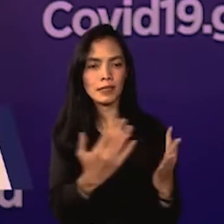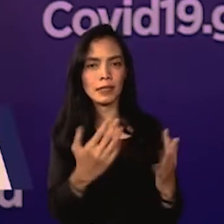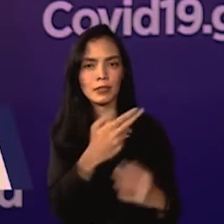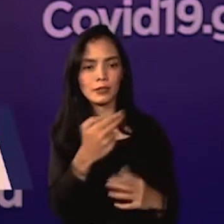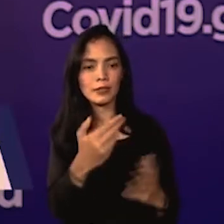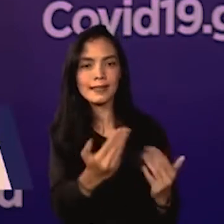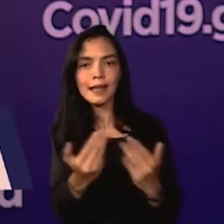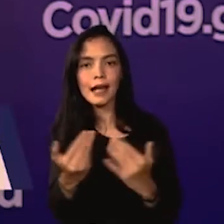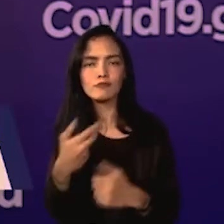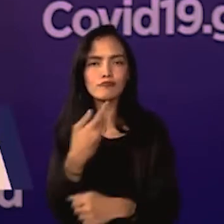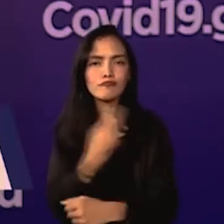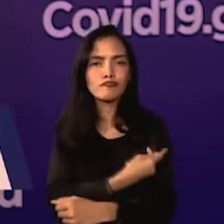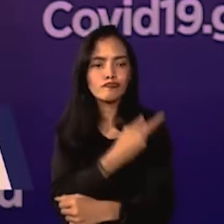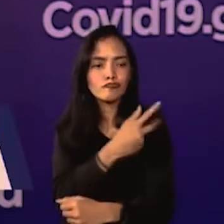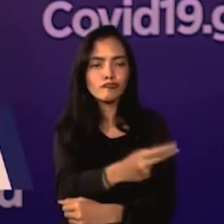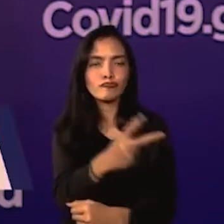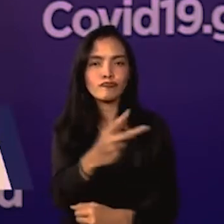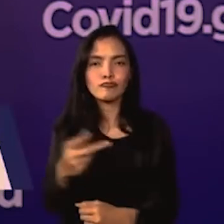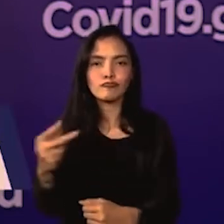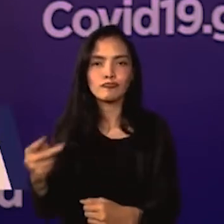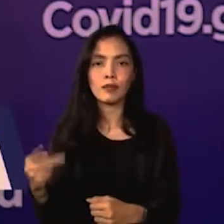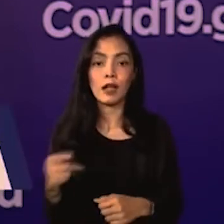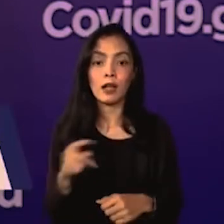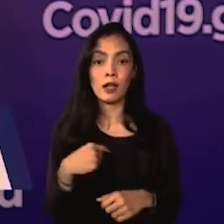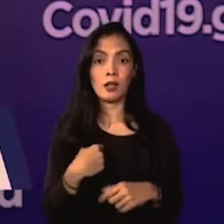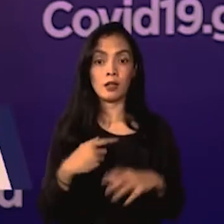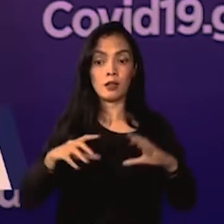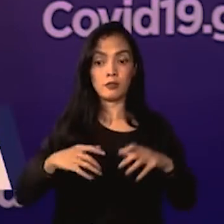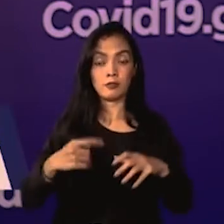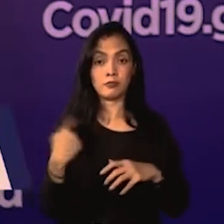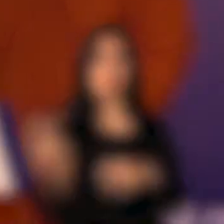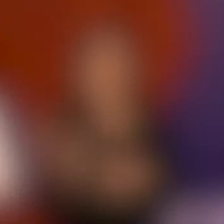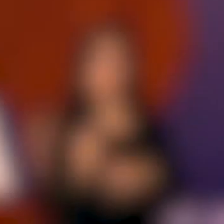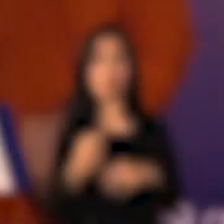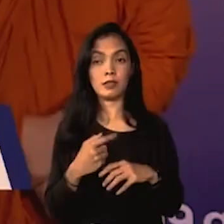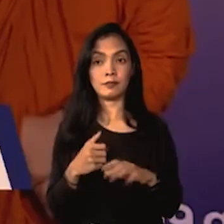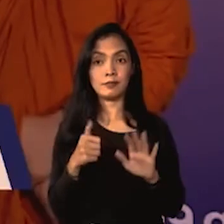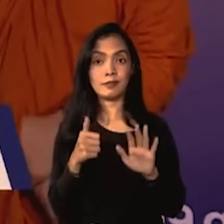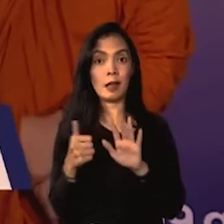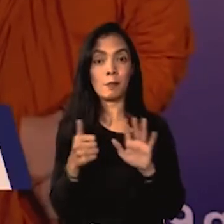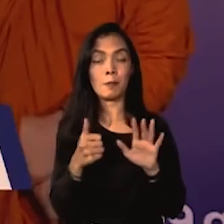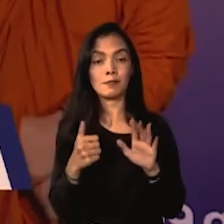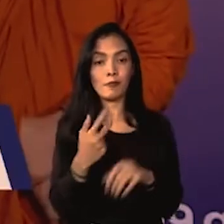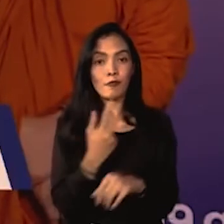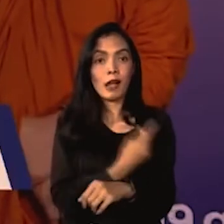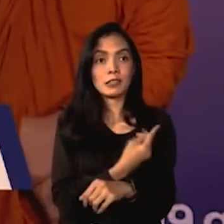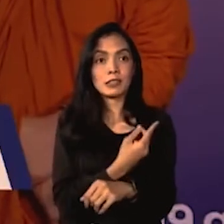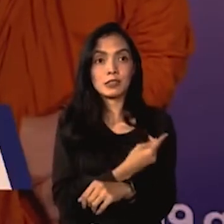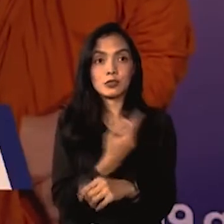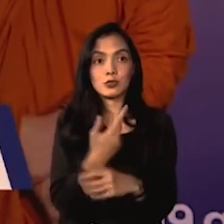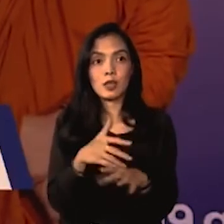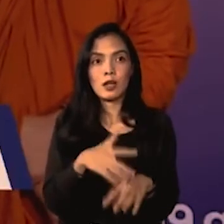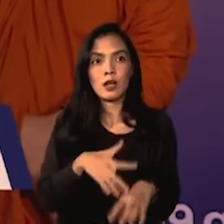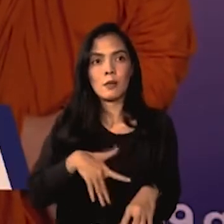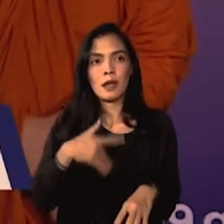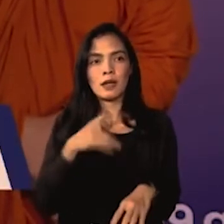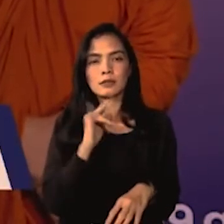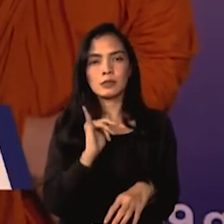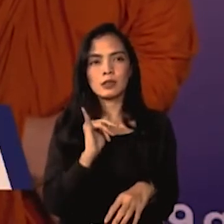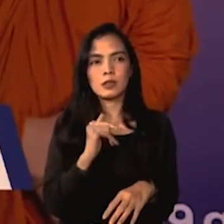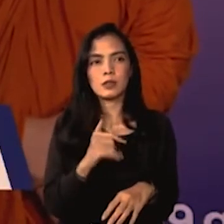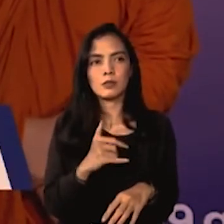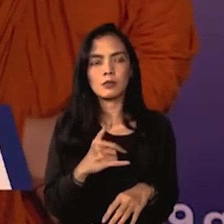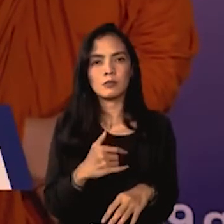vaksinasi. Kami yang telah ikut dalam vaksinasi merasakan sesuatu yang